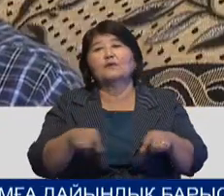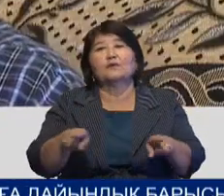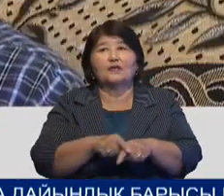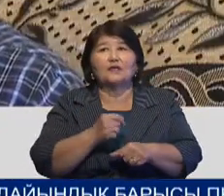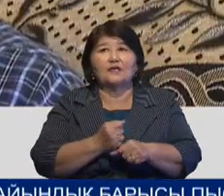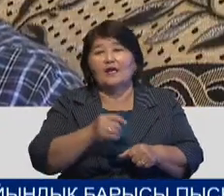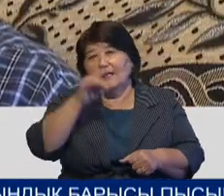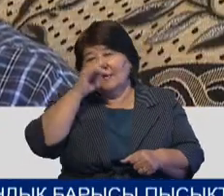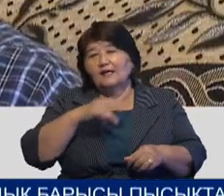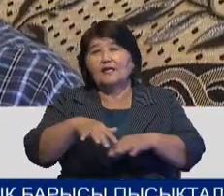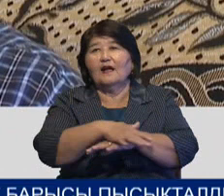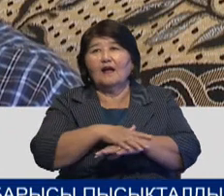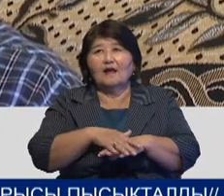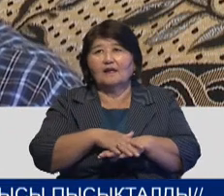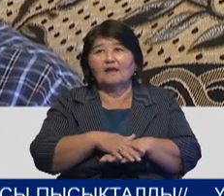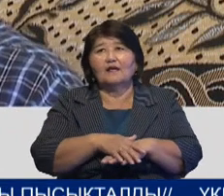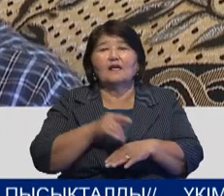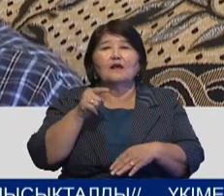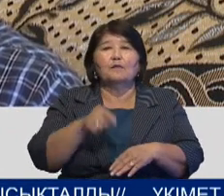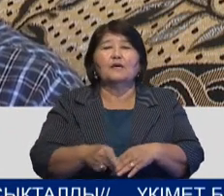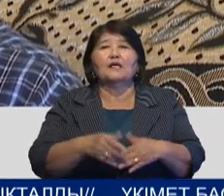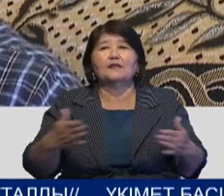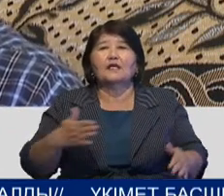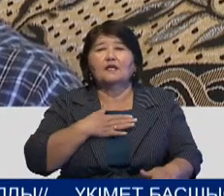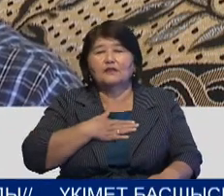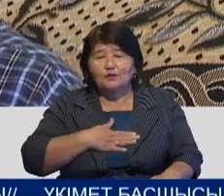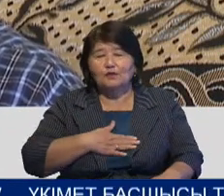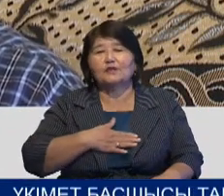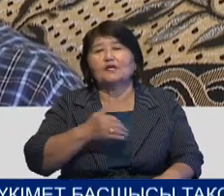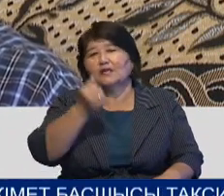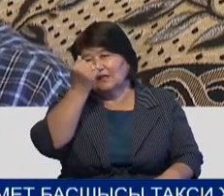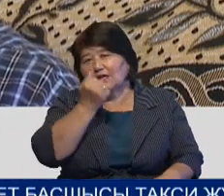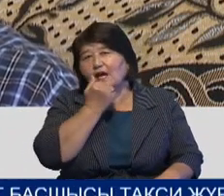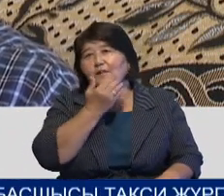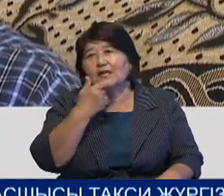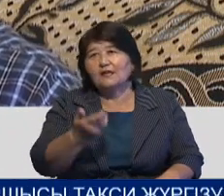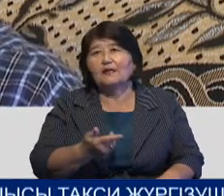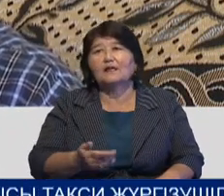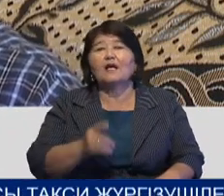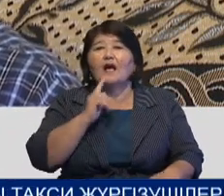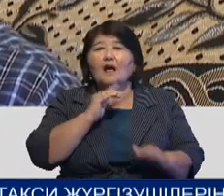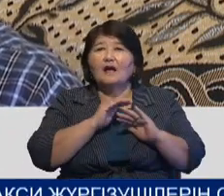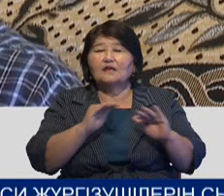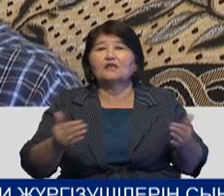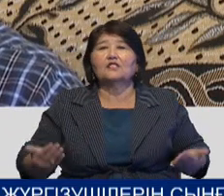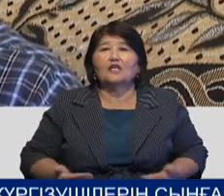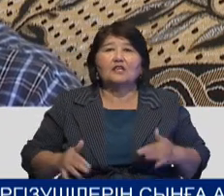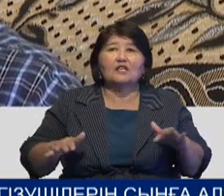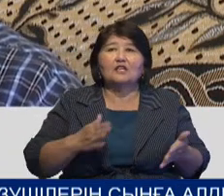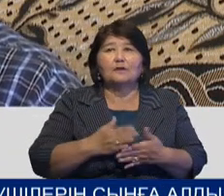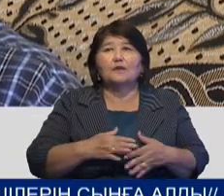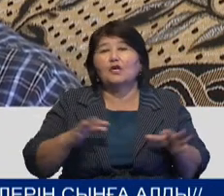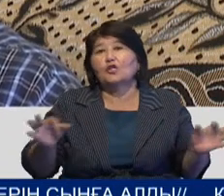біз. Қазақ халқымызға мың рахмет деймін, мың шүкір дейміз. Тыншылық бар несі.